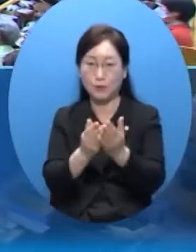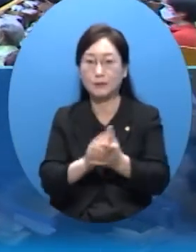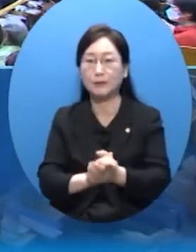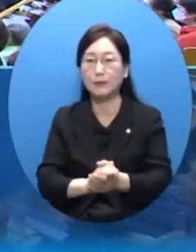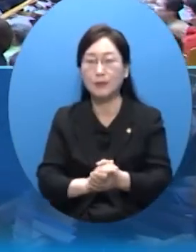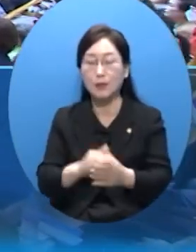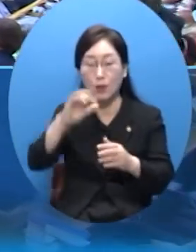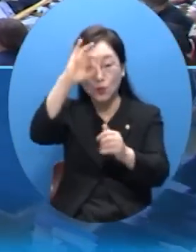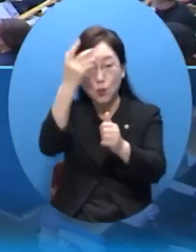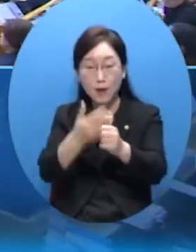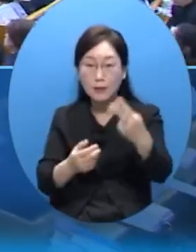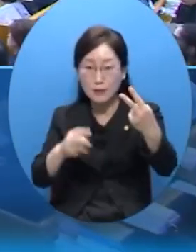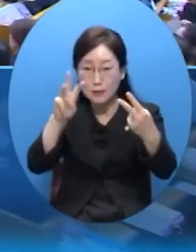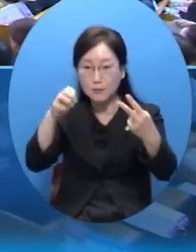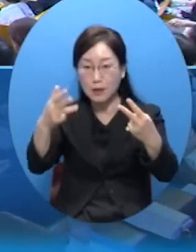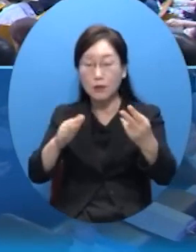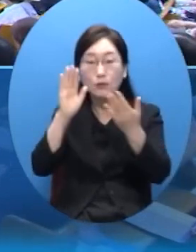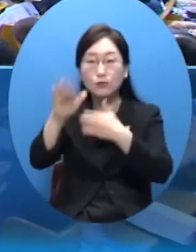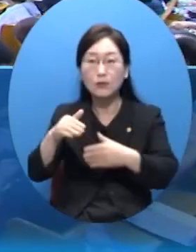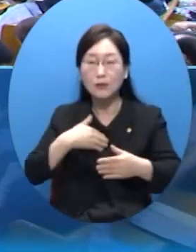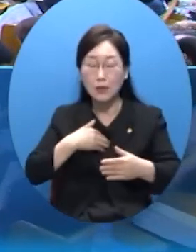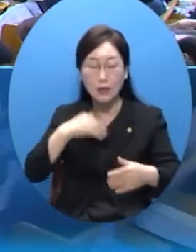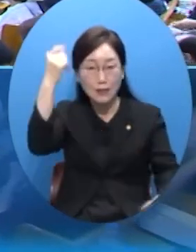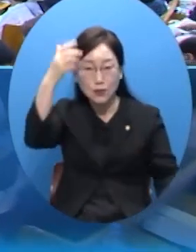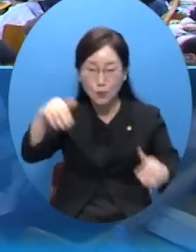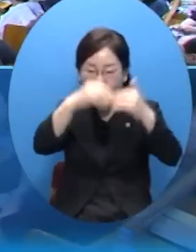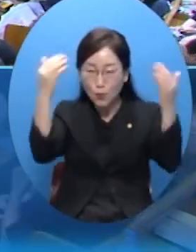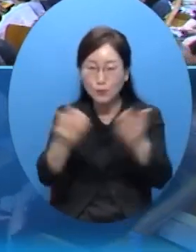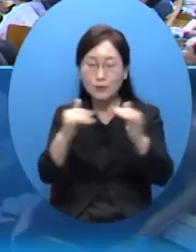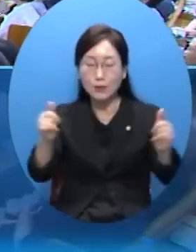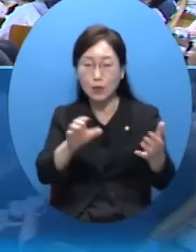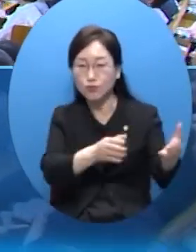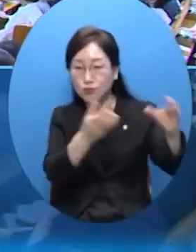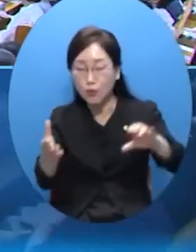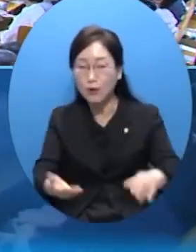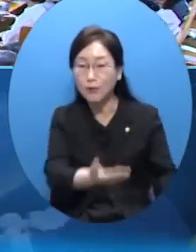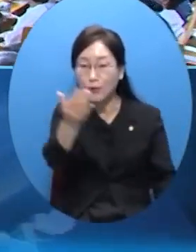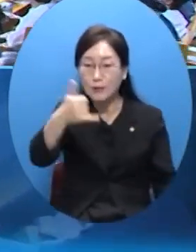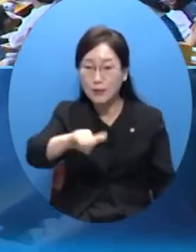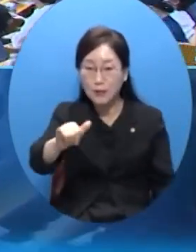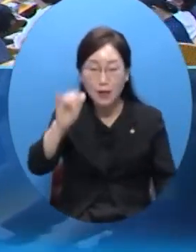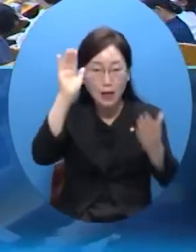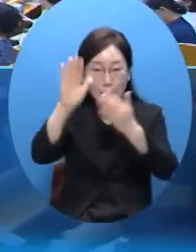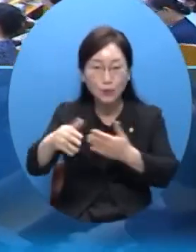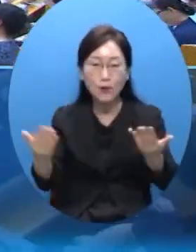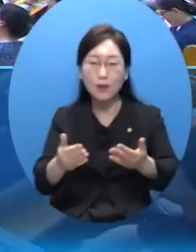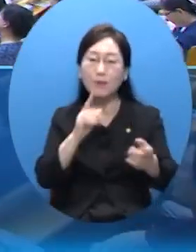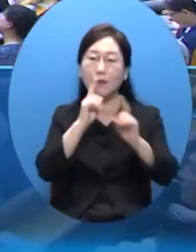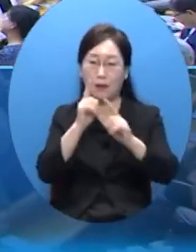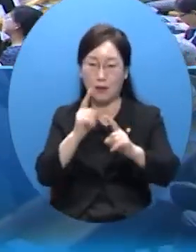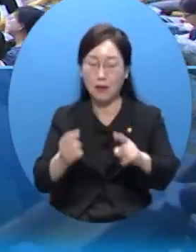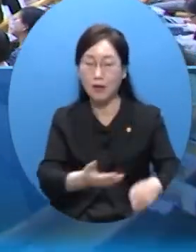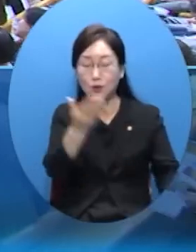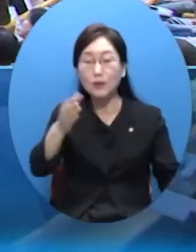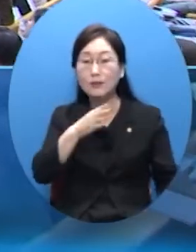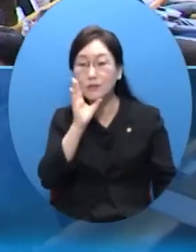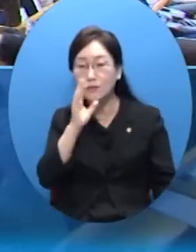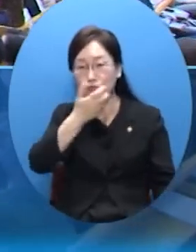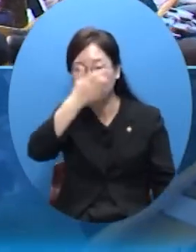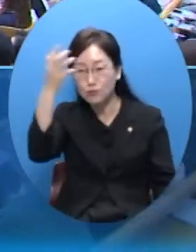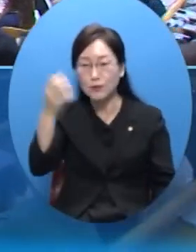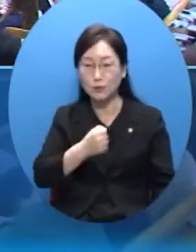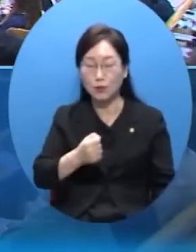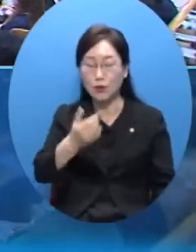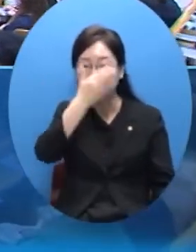28절입니다. 그 후에 내가 내 영을 만민에게 부어주리니 너희 자녀들이 장래일을 말할 것이며 너희 늙은이는 꿈을 꾸며